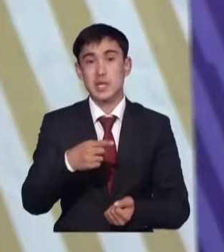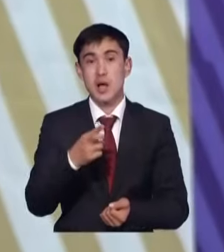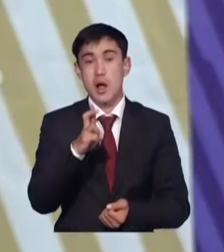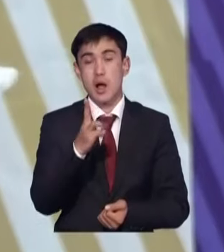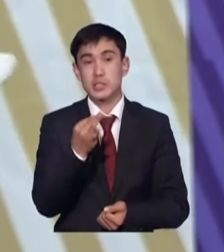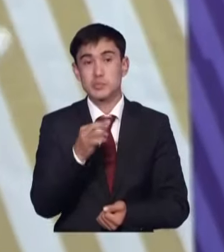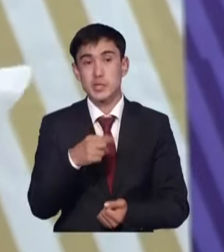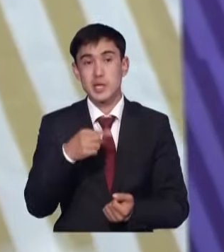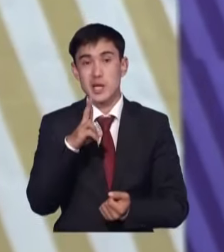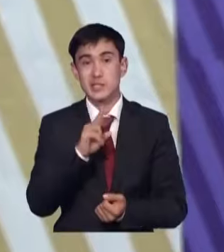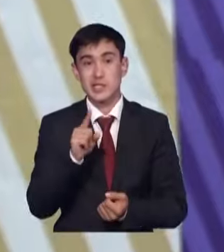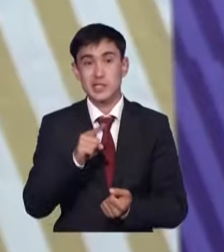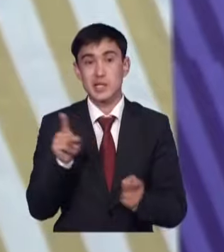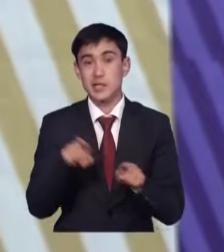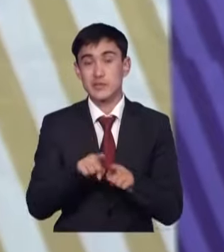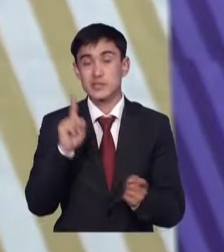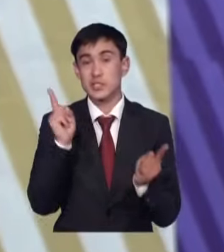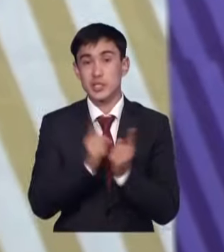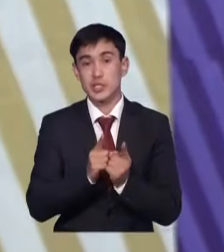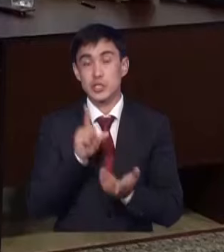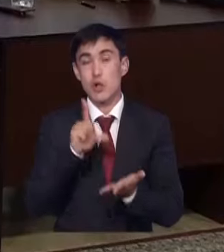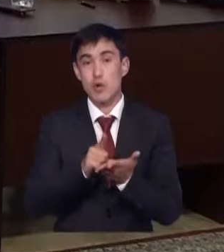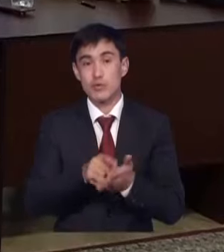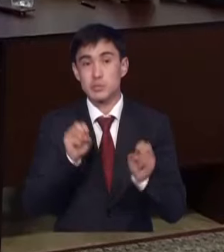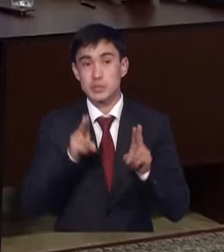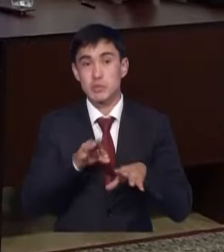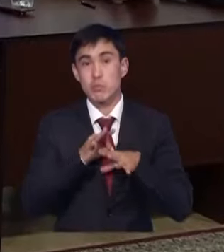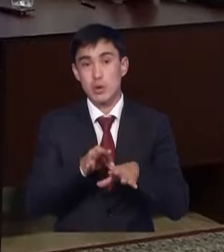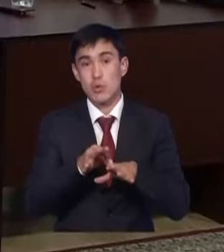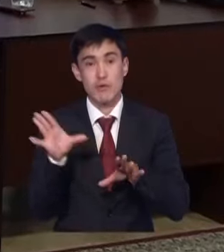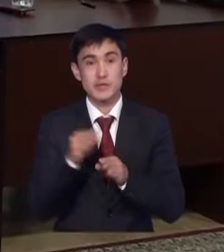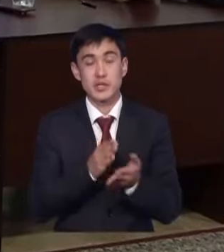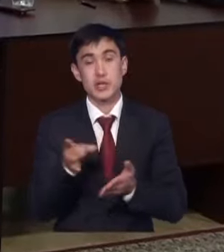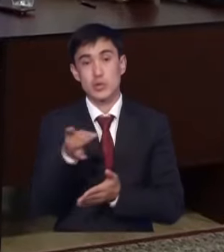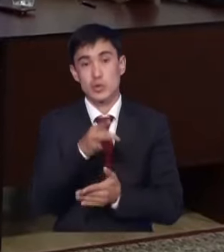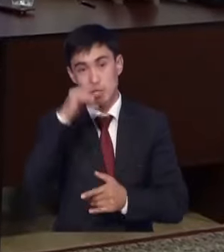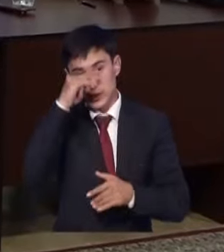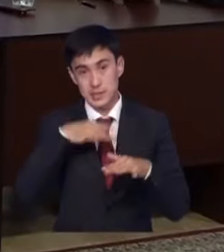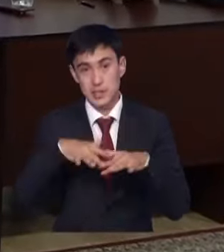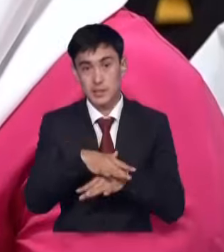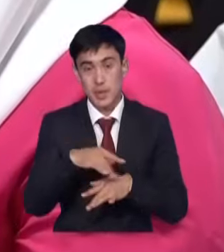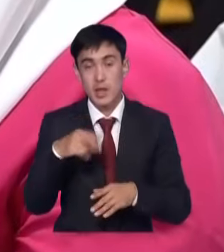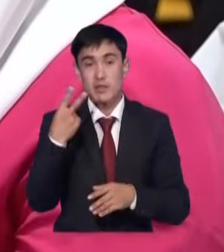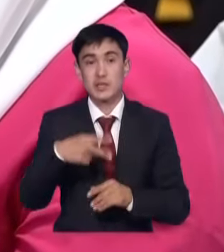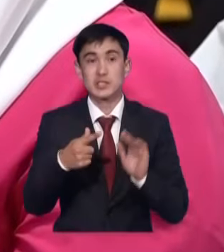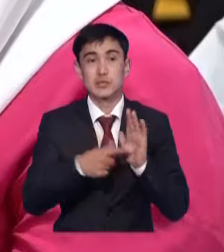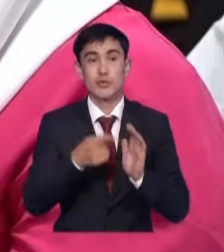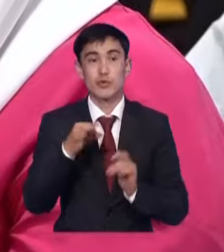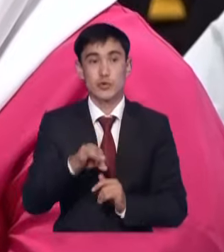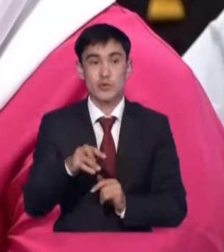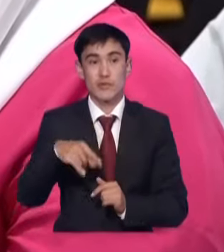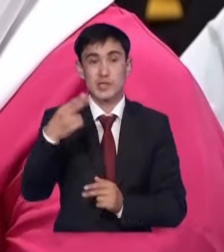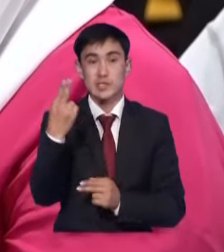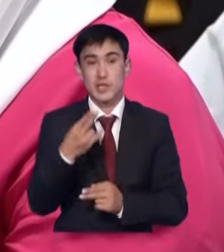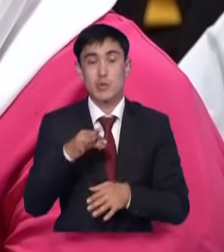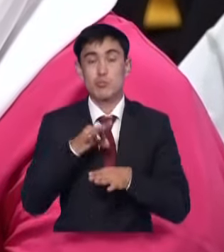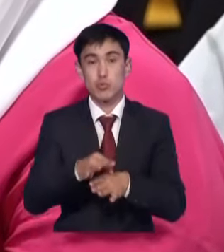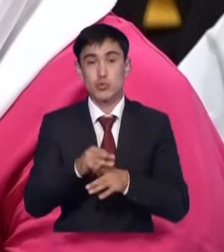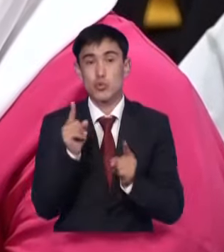бизнес-встречи предприниматели с налоговыми органами, экспертами проходят во всех регионах Казахстана. А 27 июня в Астане